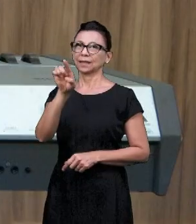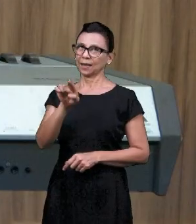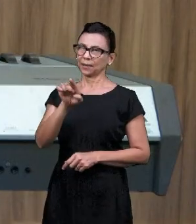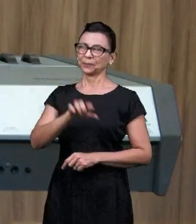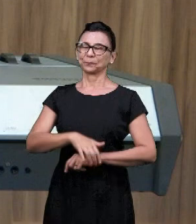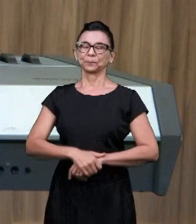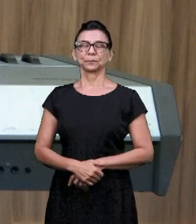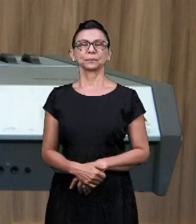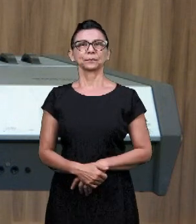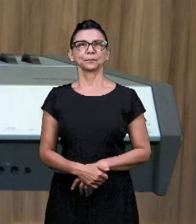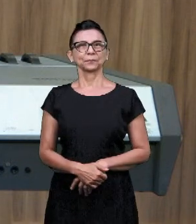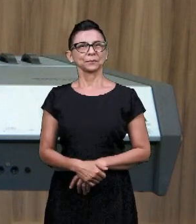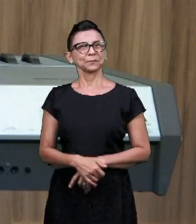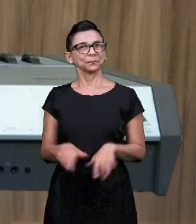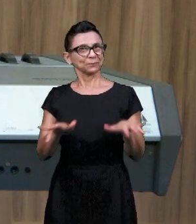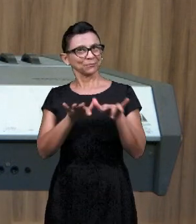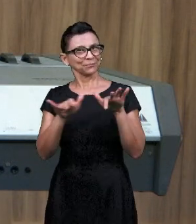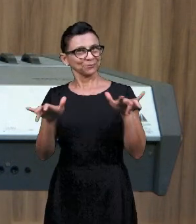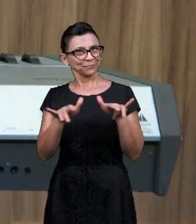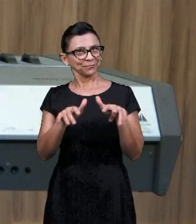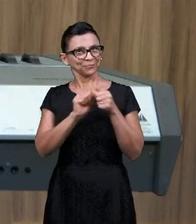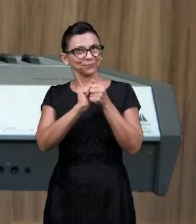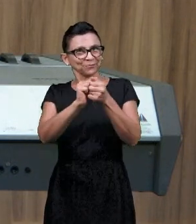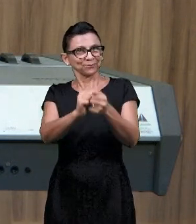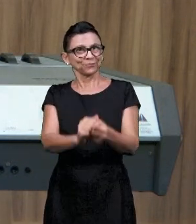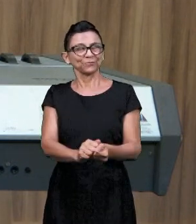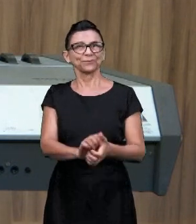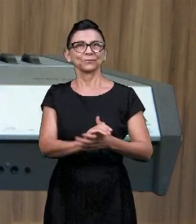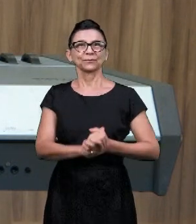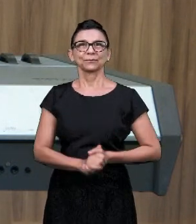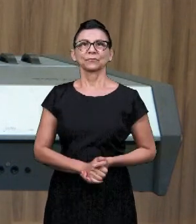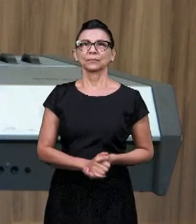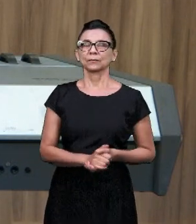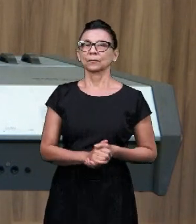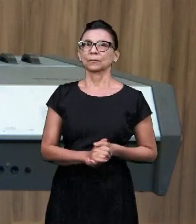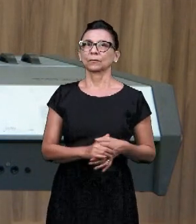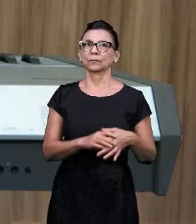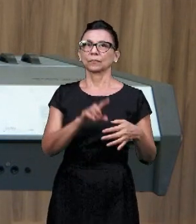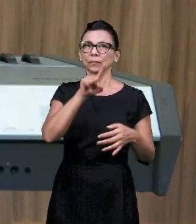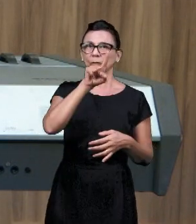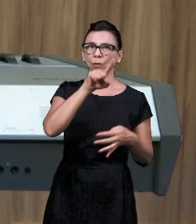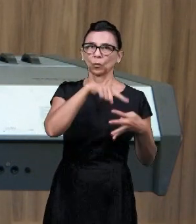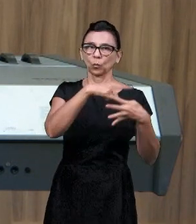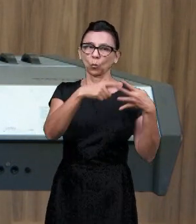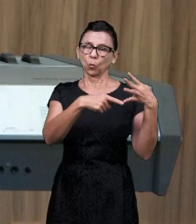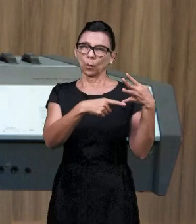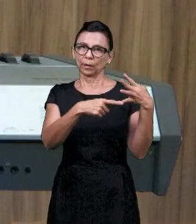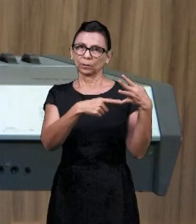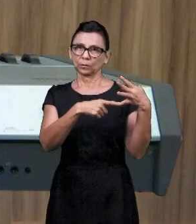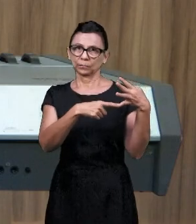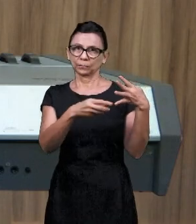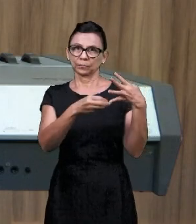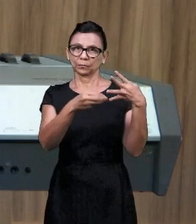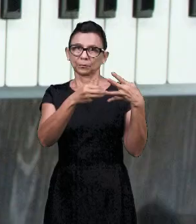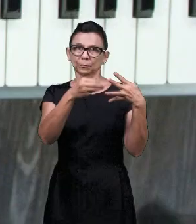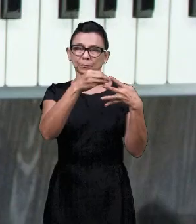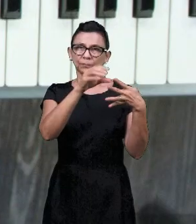On va jouer avec moi, on va compter et attendre 4 temps dans chaque accord.